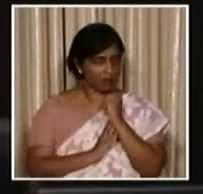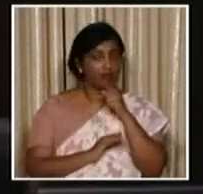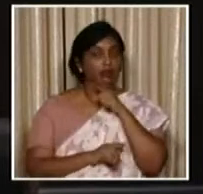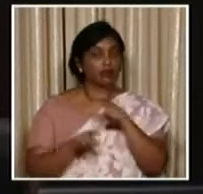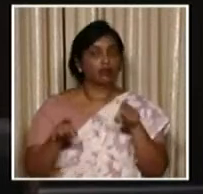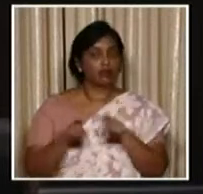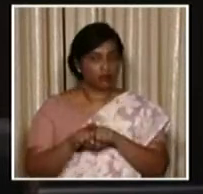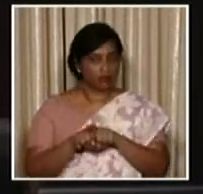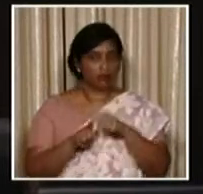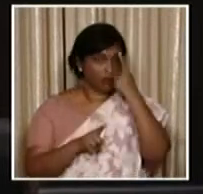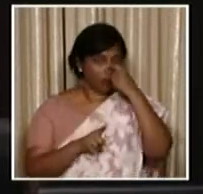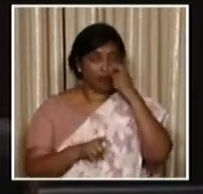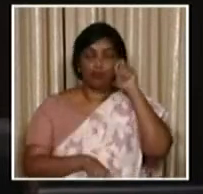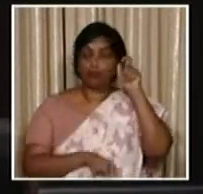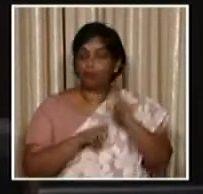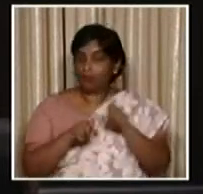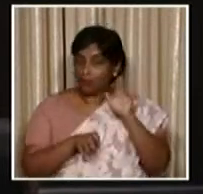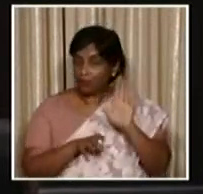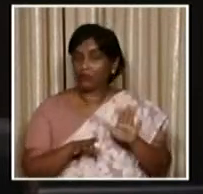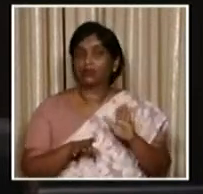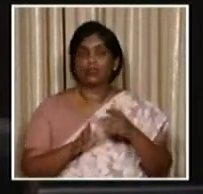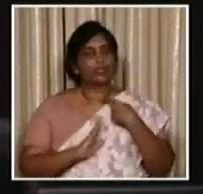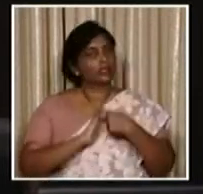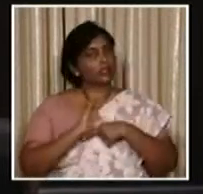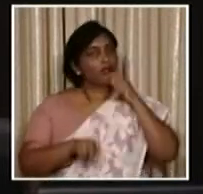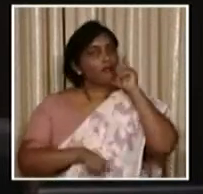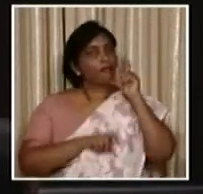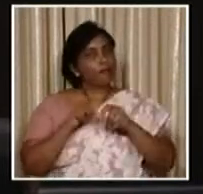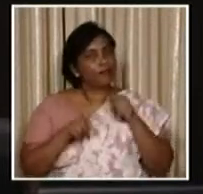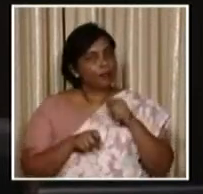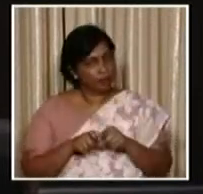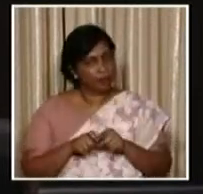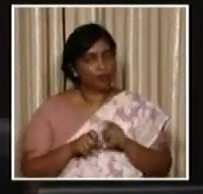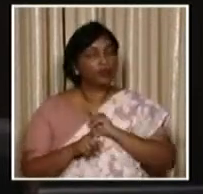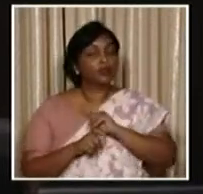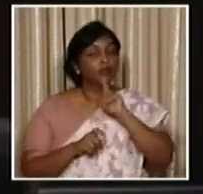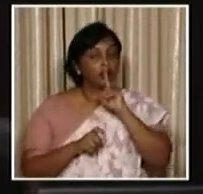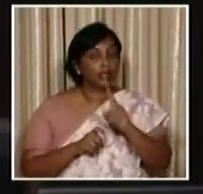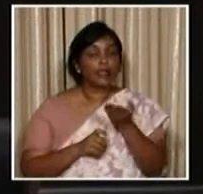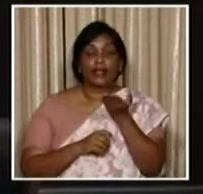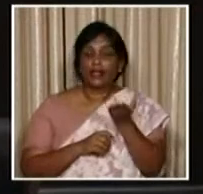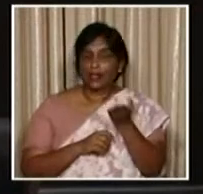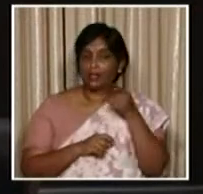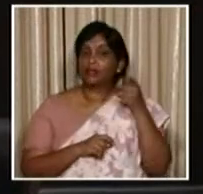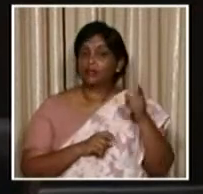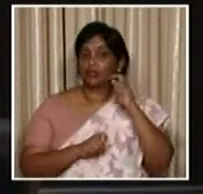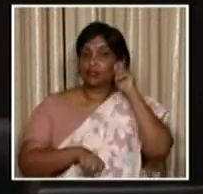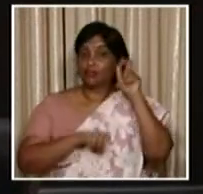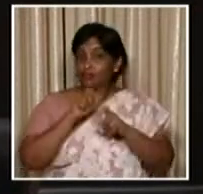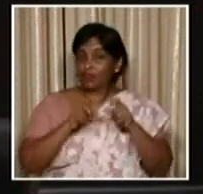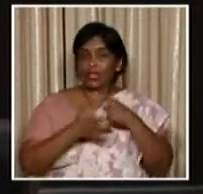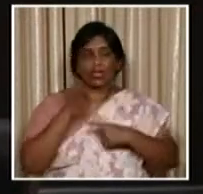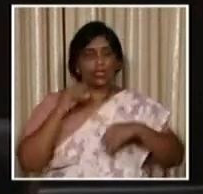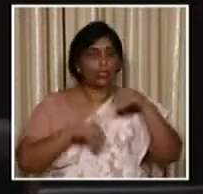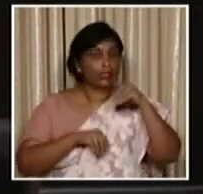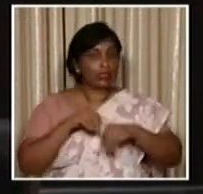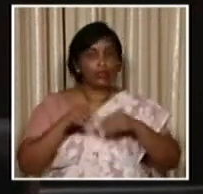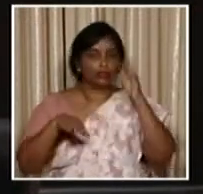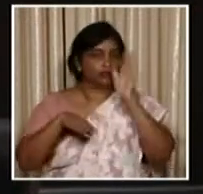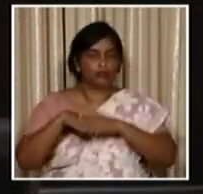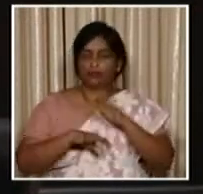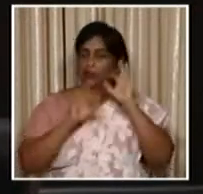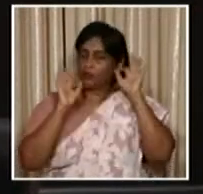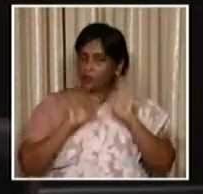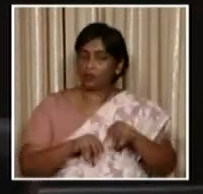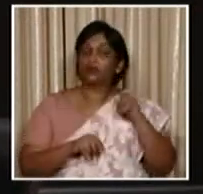ඒ නිසා කතෝලික ජනතාවත් ශ්‍රී ලාංකික ජනතාවත් කියන්නේ ඉල්ලන්නේ ඒ පුද්ගලයෝ දේශපාලනය කළ යුතු නැහැ